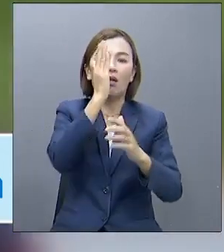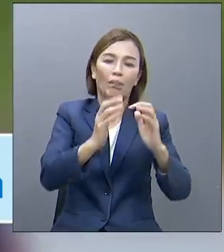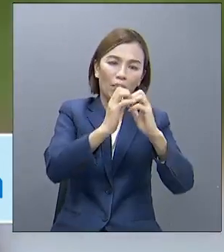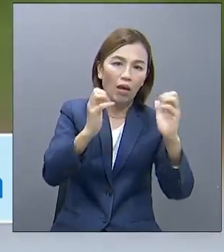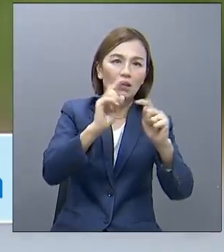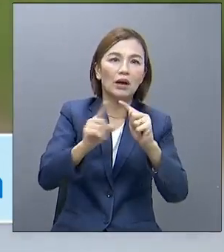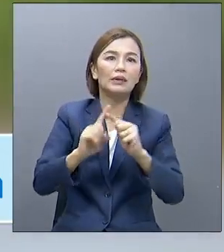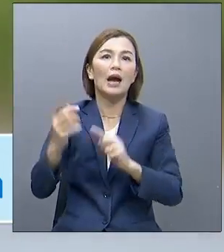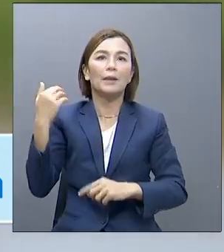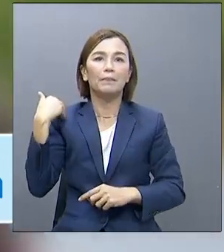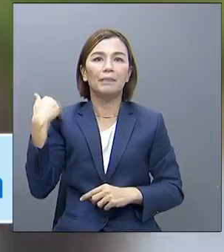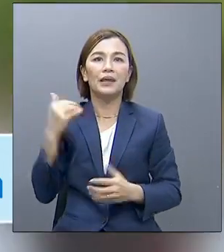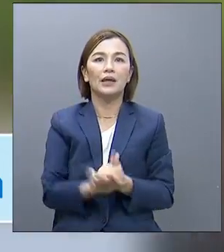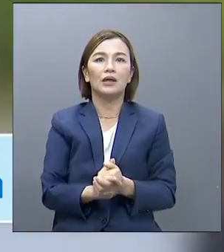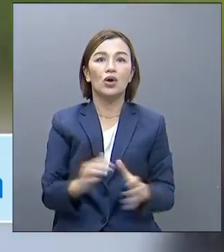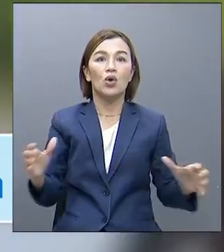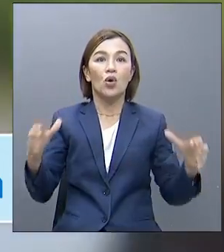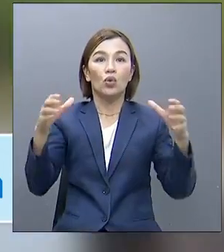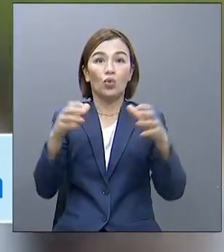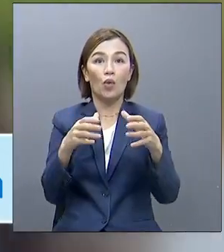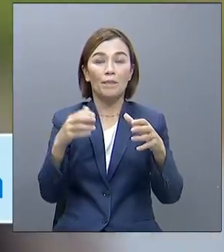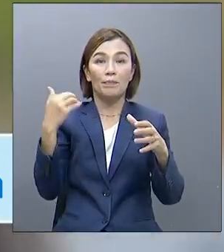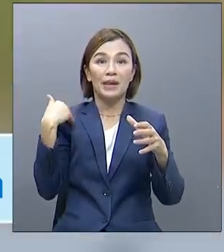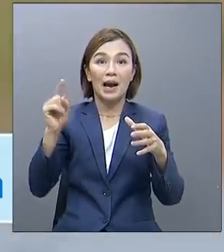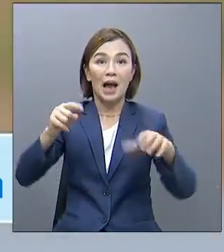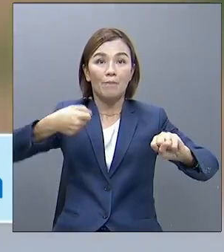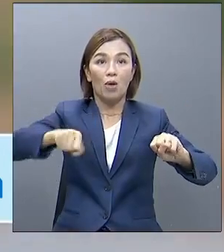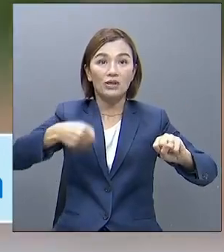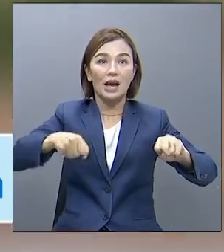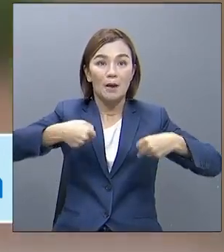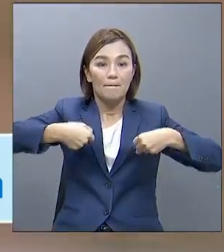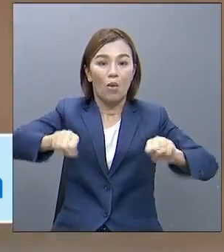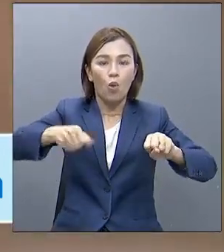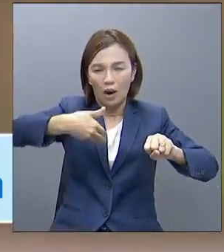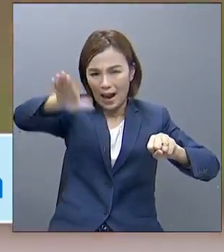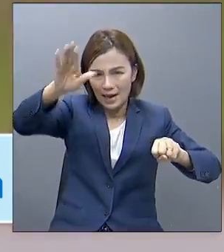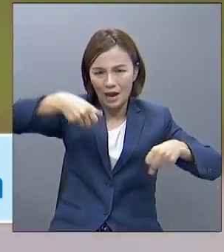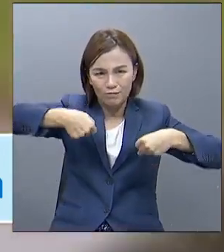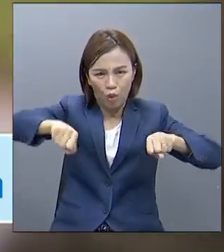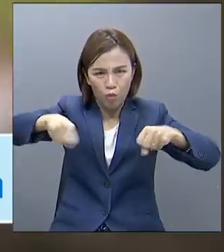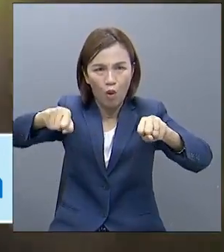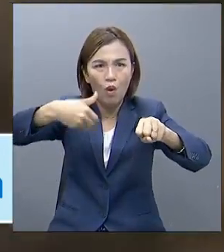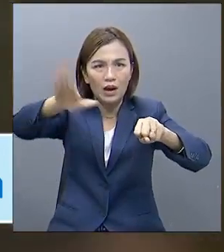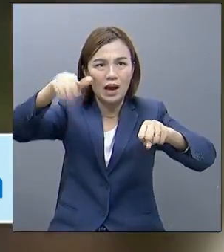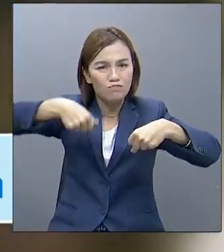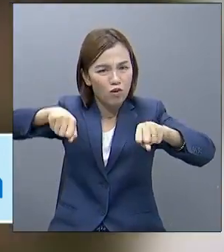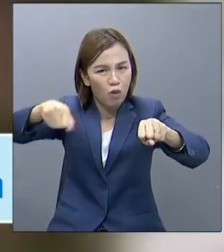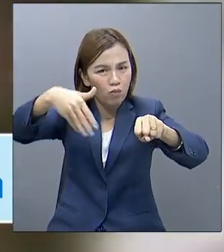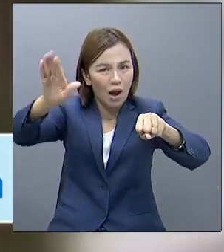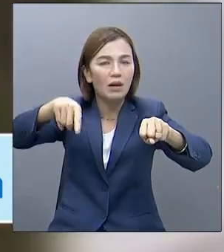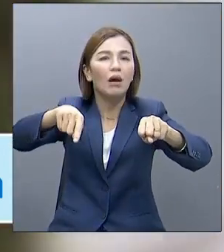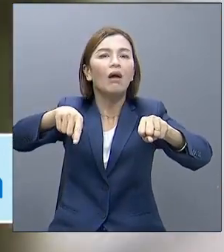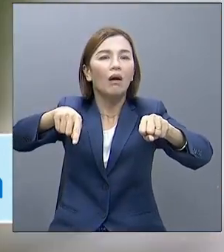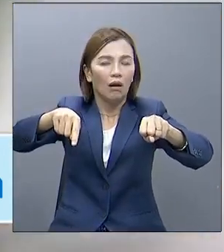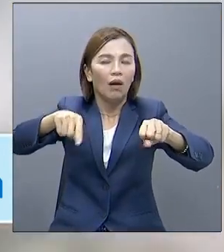าพที่ชุดเคลื่อนที่เร็วนะคะพยายามที่จะใช้รถจักรยานยนต์นี่แหละผลักดันออกไปส่งเสียงผลักดันช้างเข้าไปนะคะล